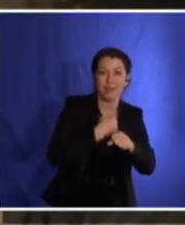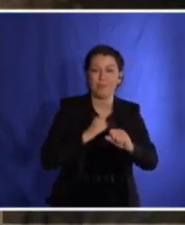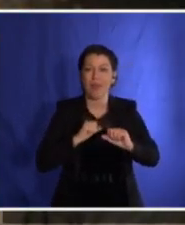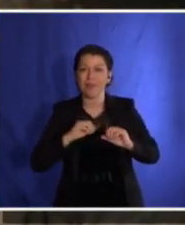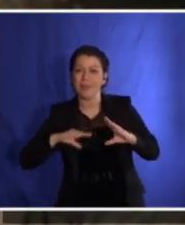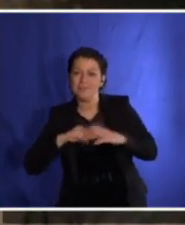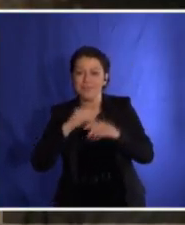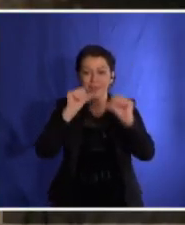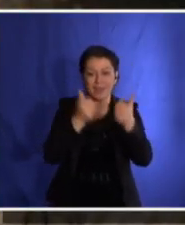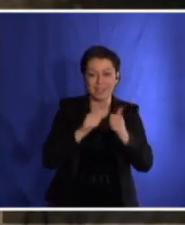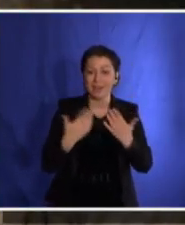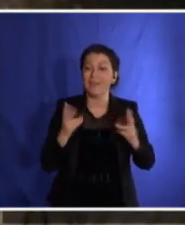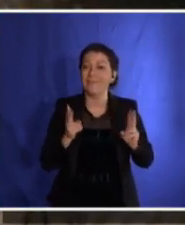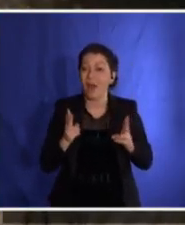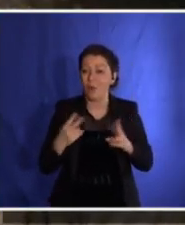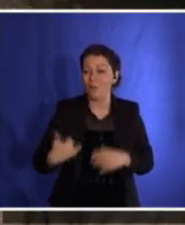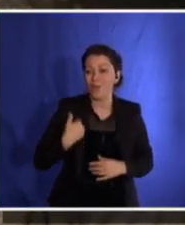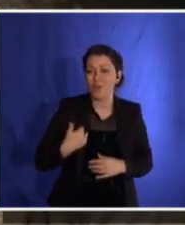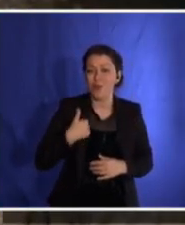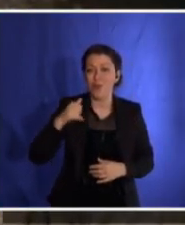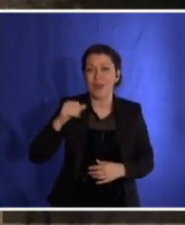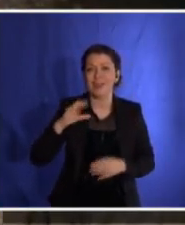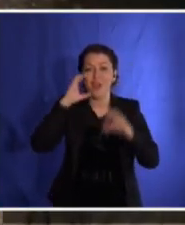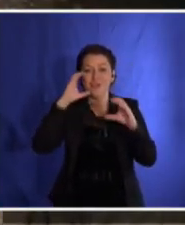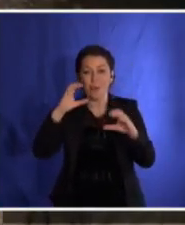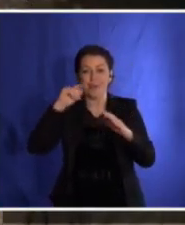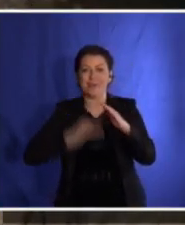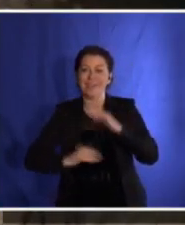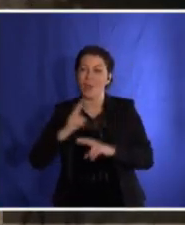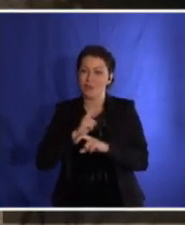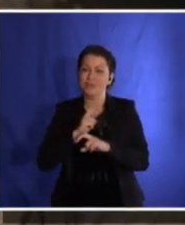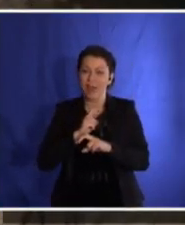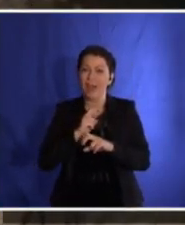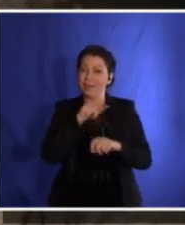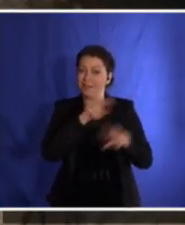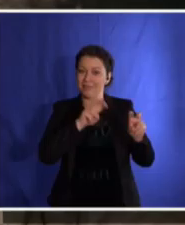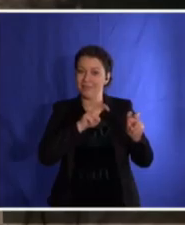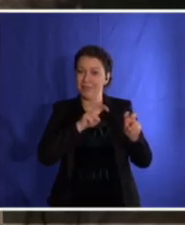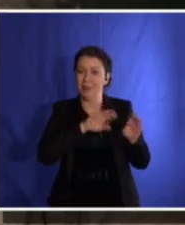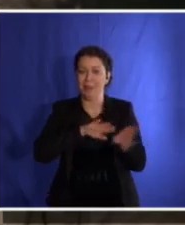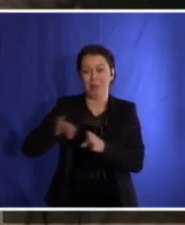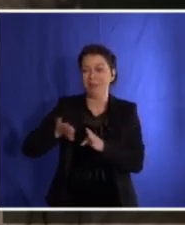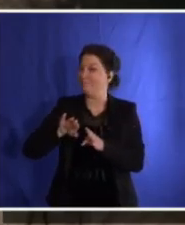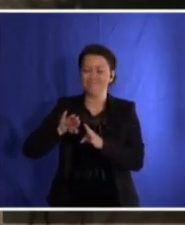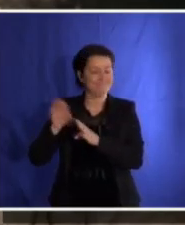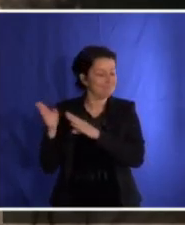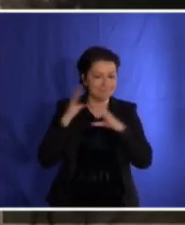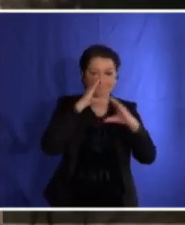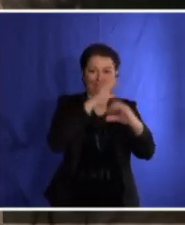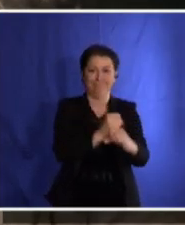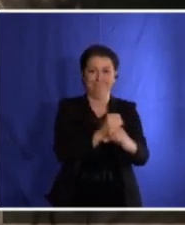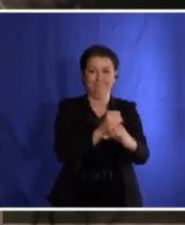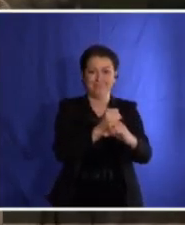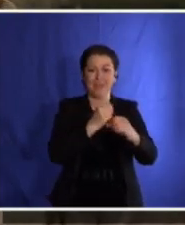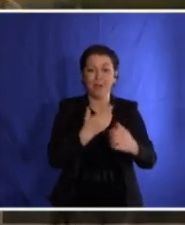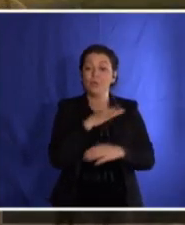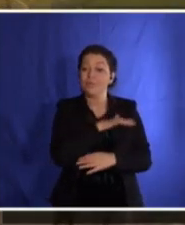an der jungen ÖVP Niederösterreich führt kein Weg vorbei in dieser Sache. Und für alle, die einen sinnvollen